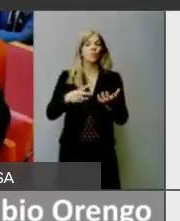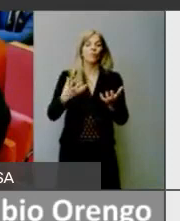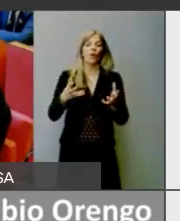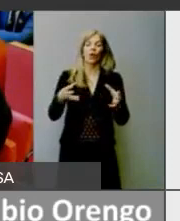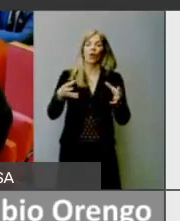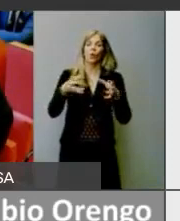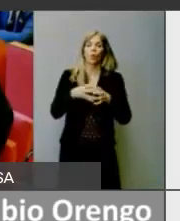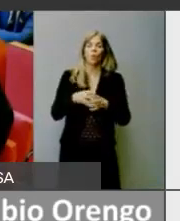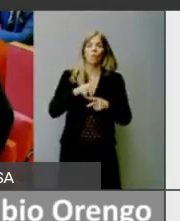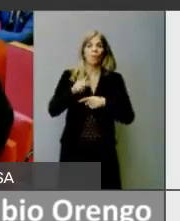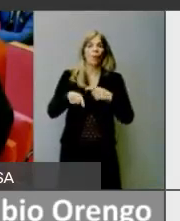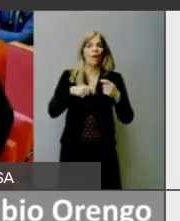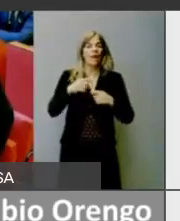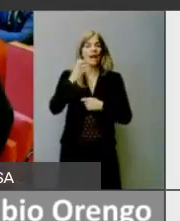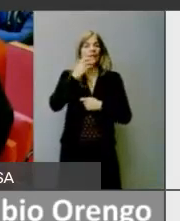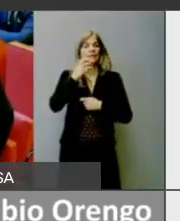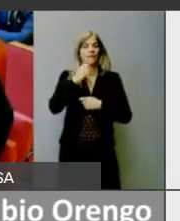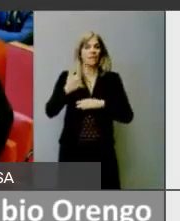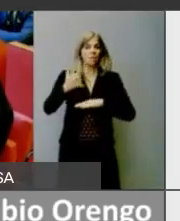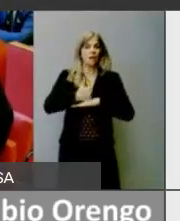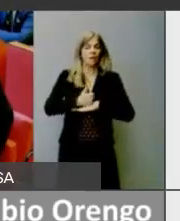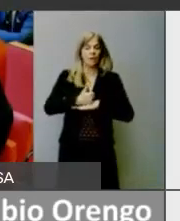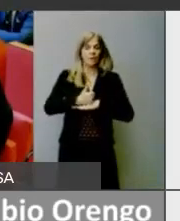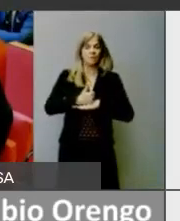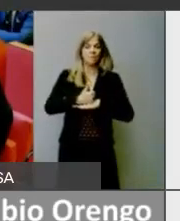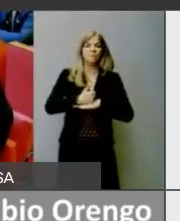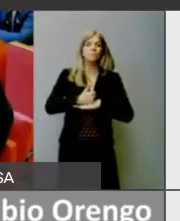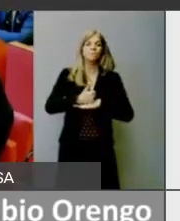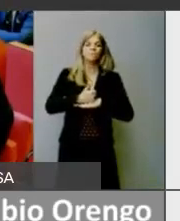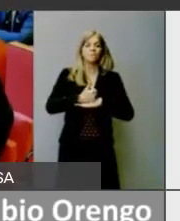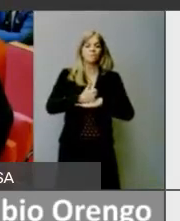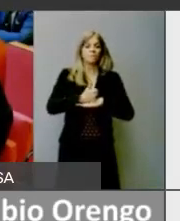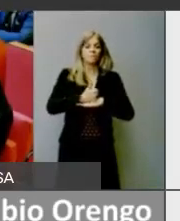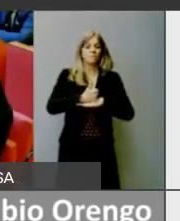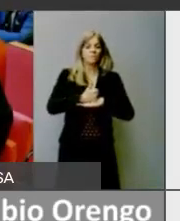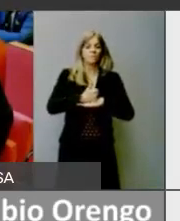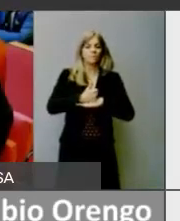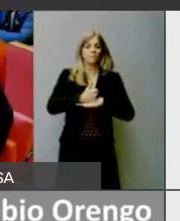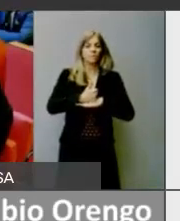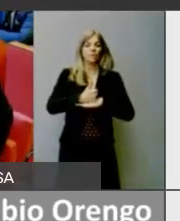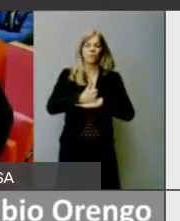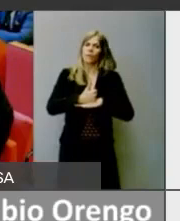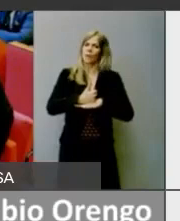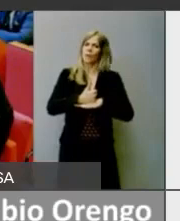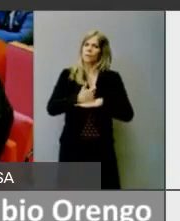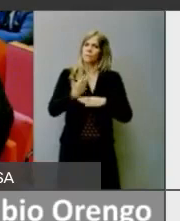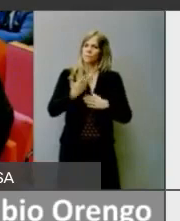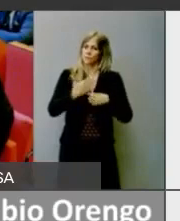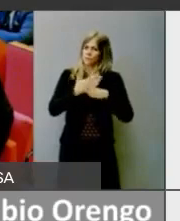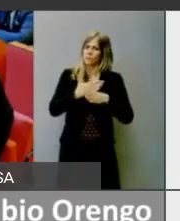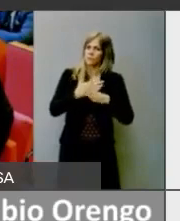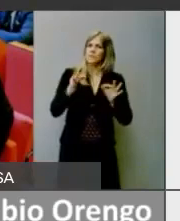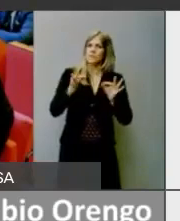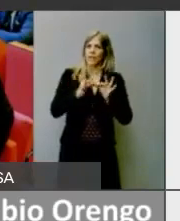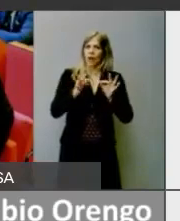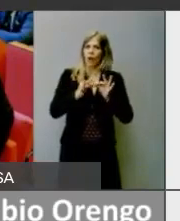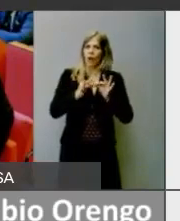Premier abbiamo condiviso e sottoscritto questa mozione che